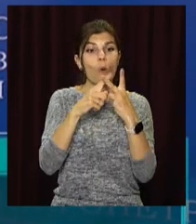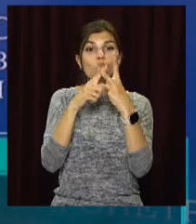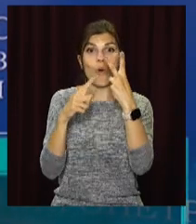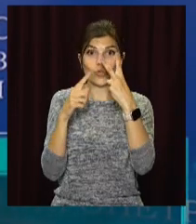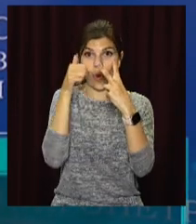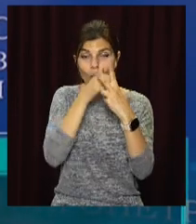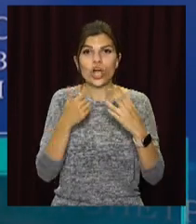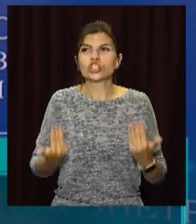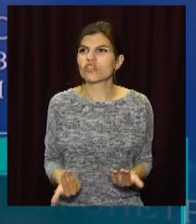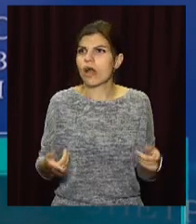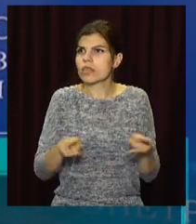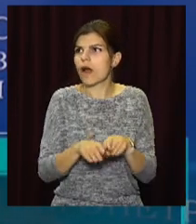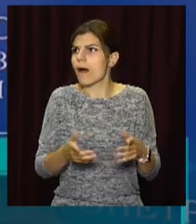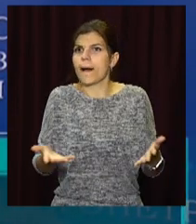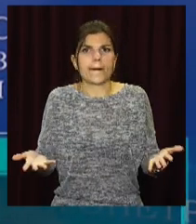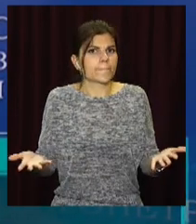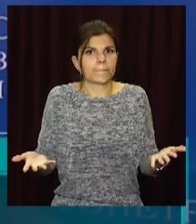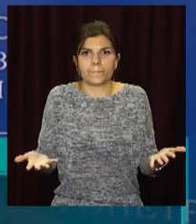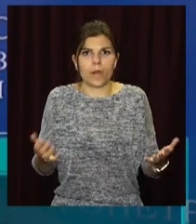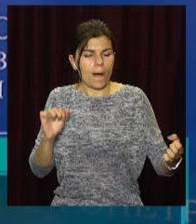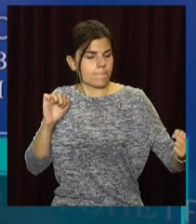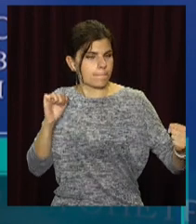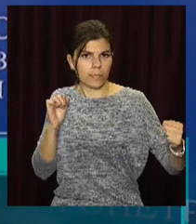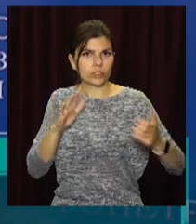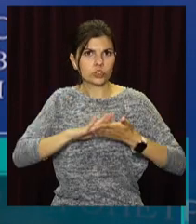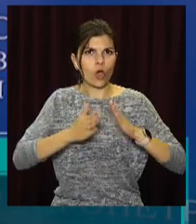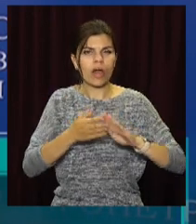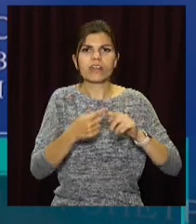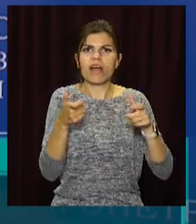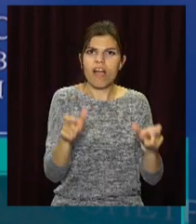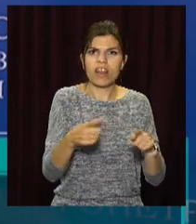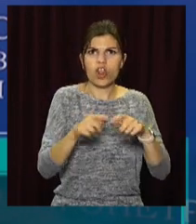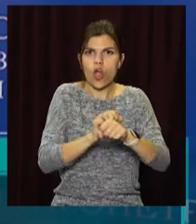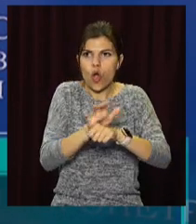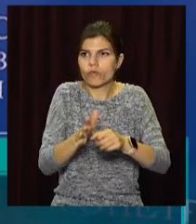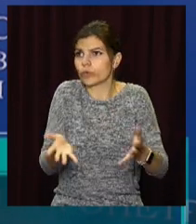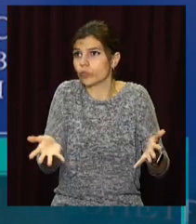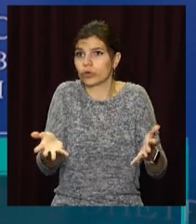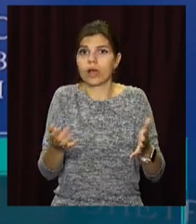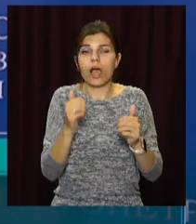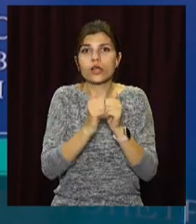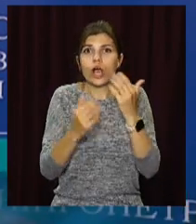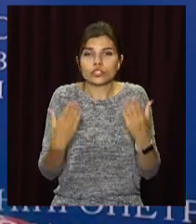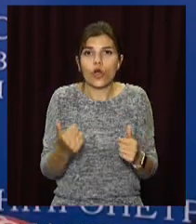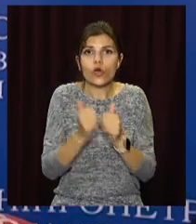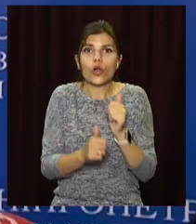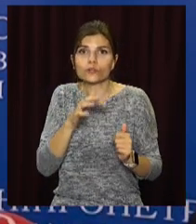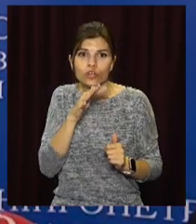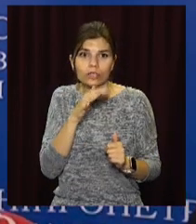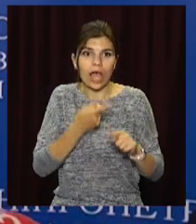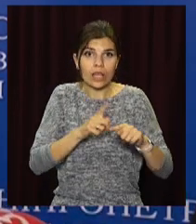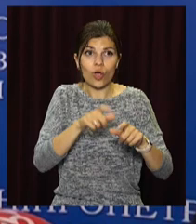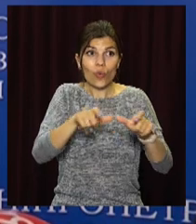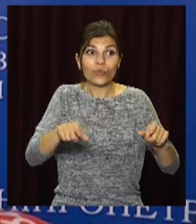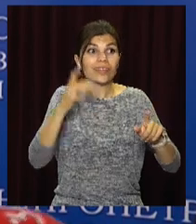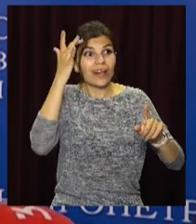в такому, ну, скажем так, напруженому стані, це пандемія, це ковід. І кожен день, кожен час ці